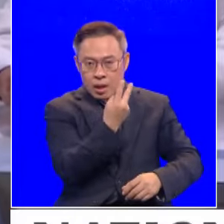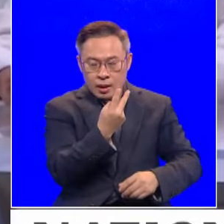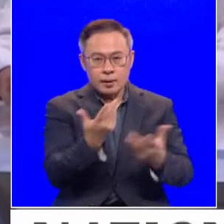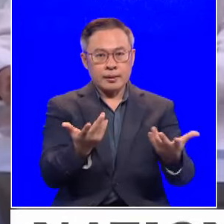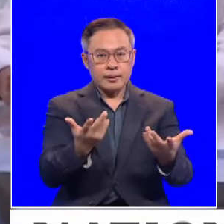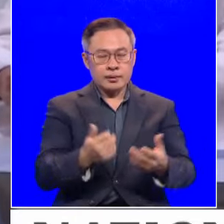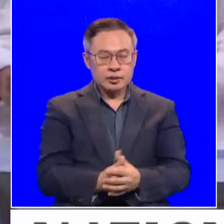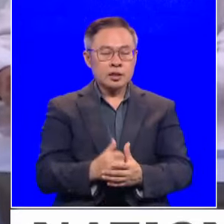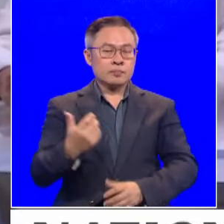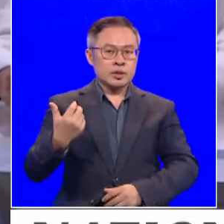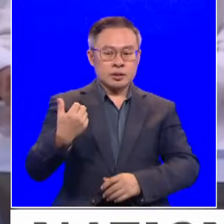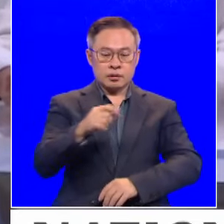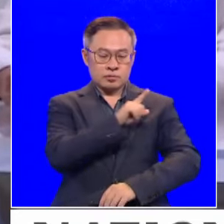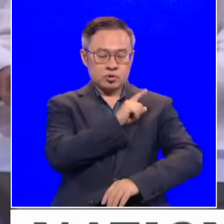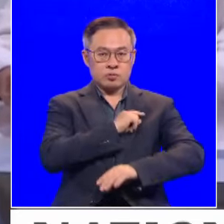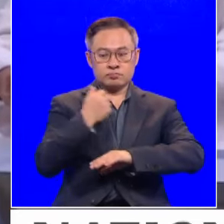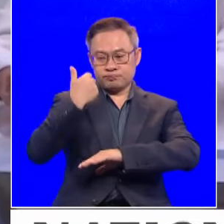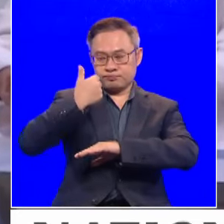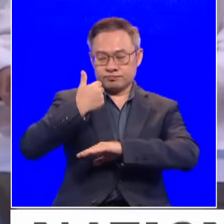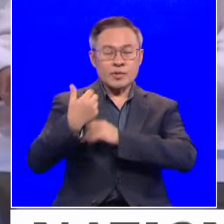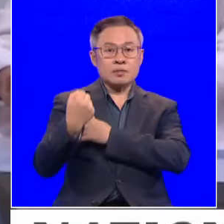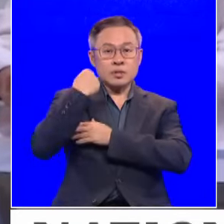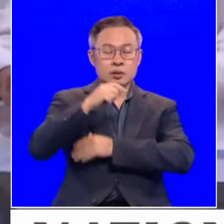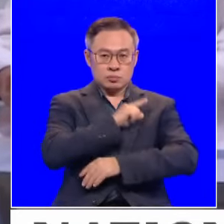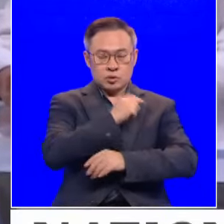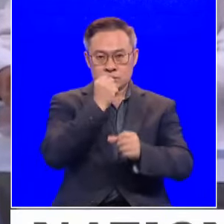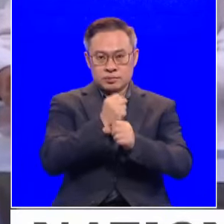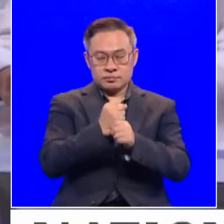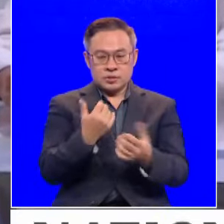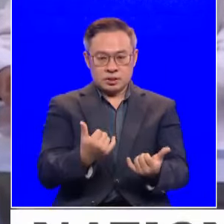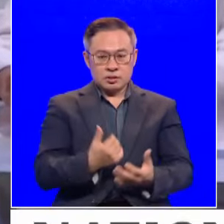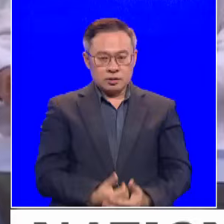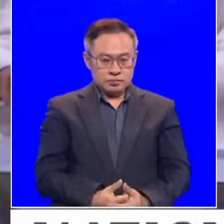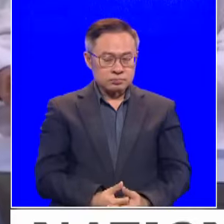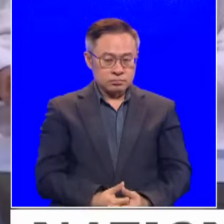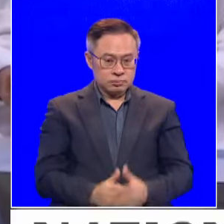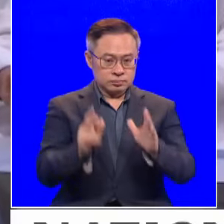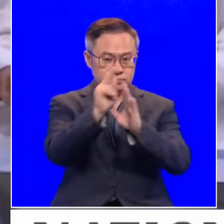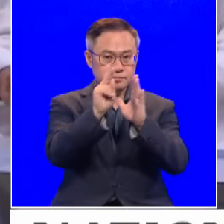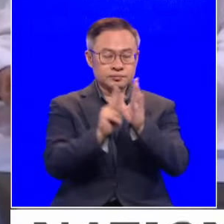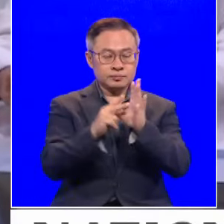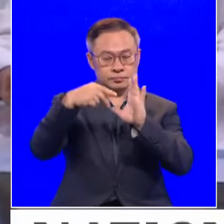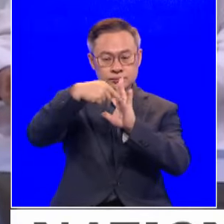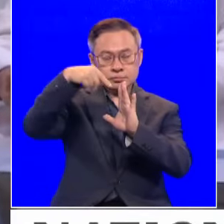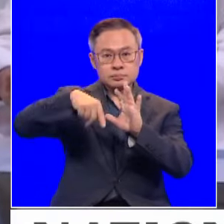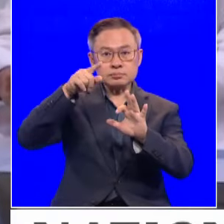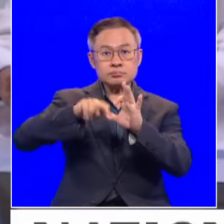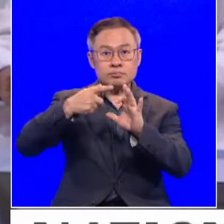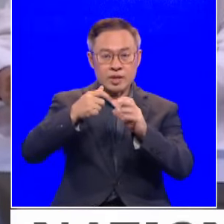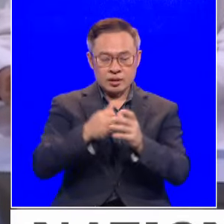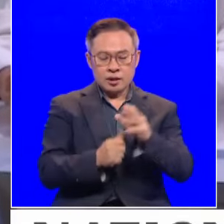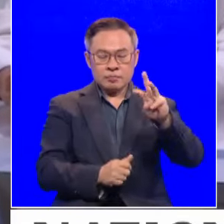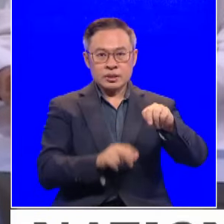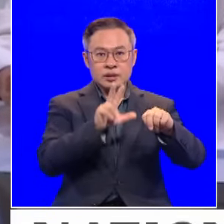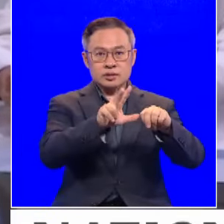ามอำนาจหน้าที่ค่ะซึ่งนายไพบูลย์นิติตะวันนะคะก็ได้ยกข้อกฎหมายตามประมวลกฎหมายแพ่งและพาณิชย์มาตรา362